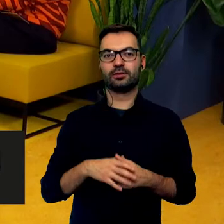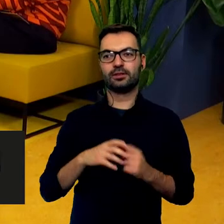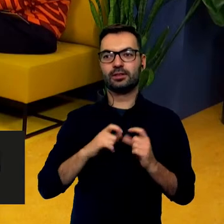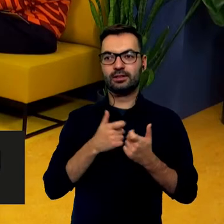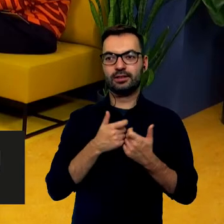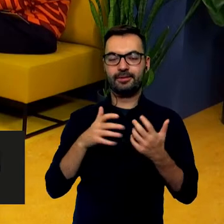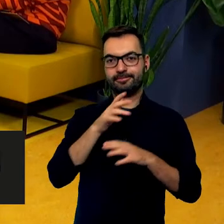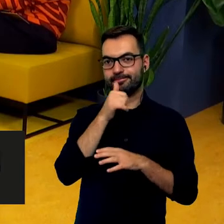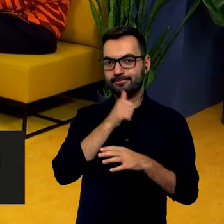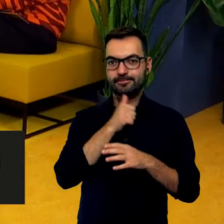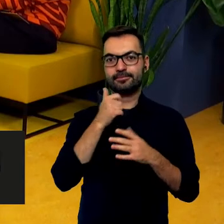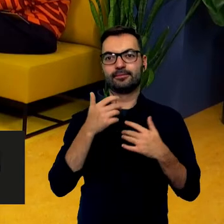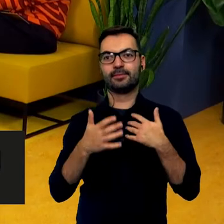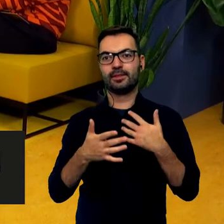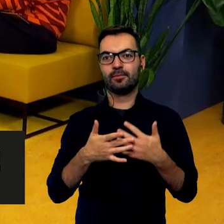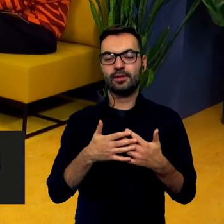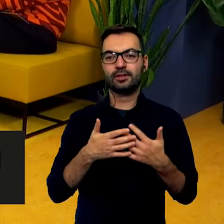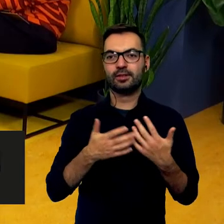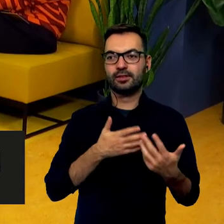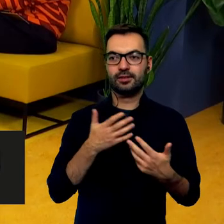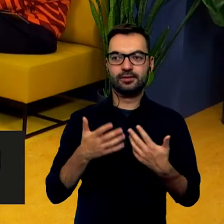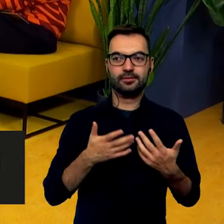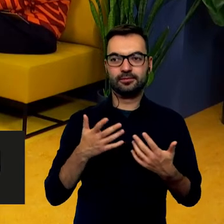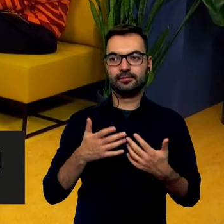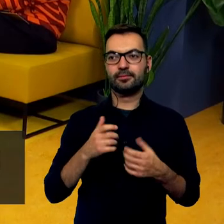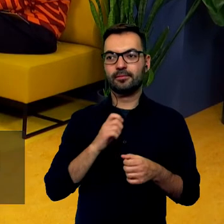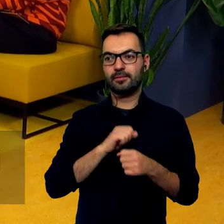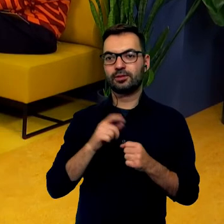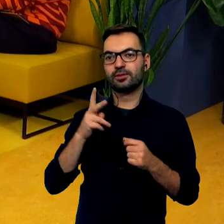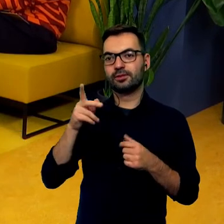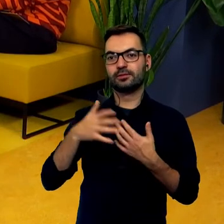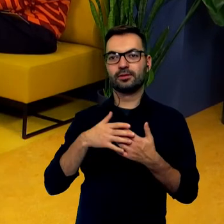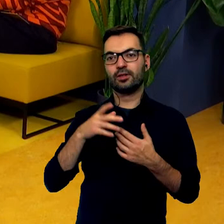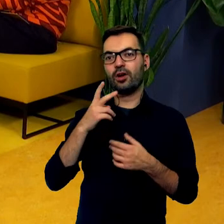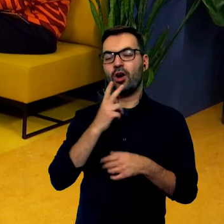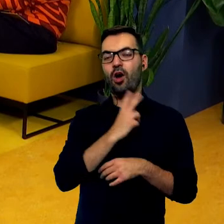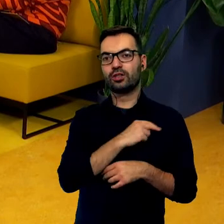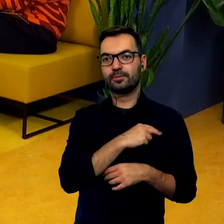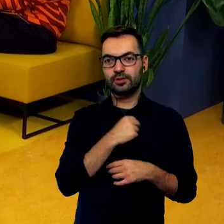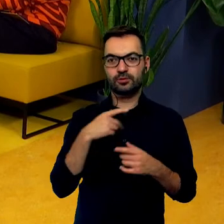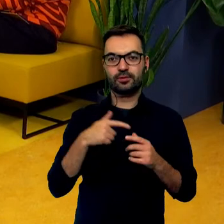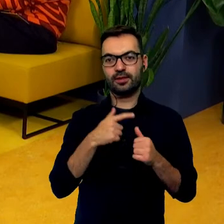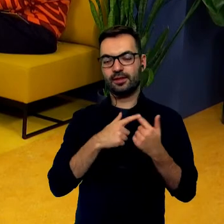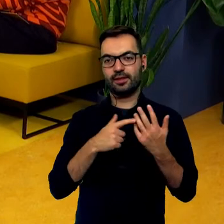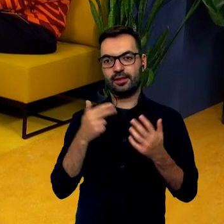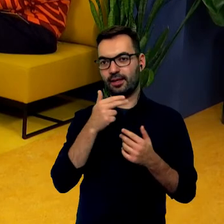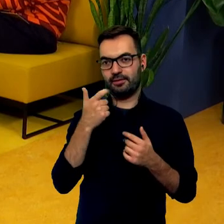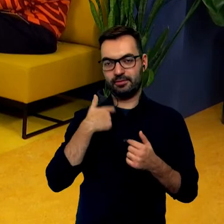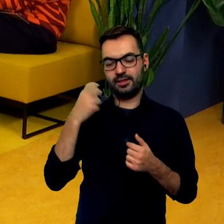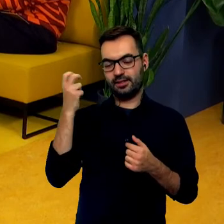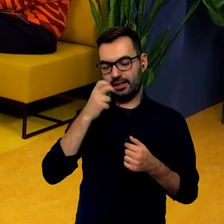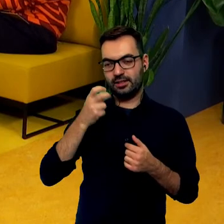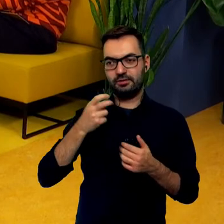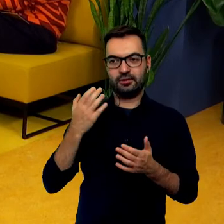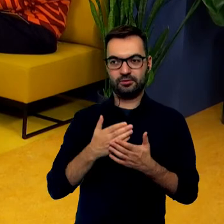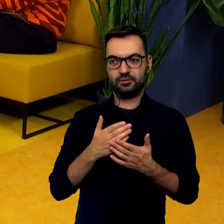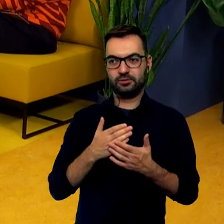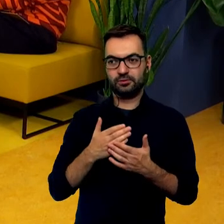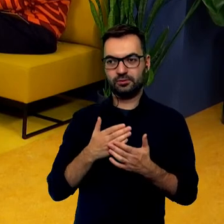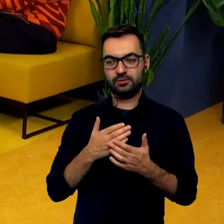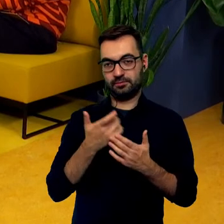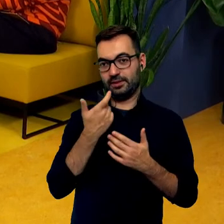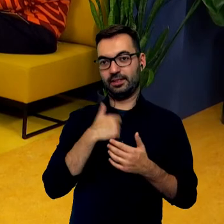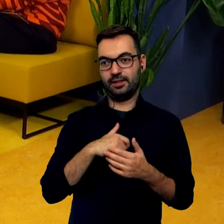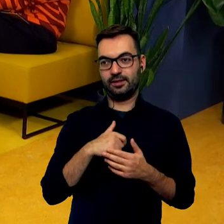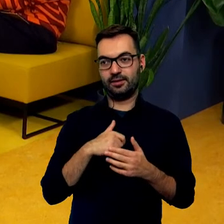całego mistycyzmu, zbliżania się w ogóle do bycia z osobami w hospicjum. To były tematy, które mnie interesowały, mnie